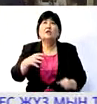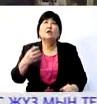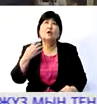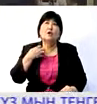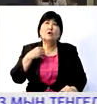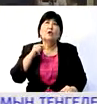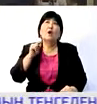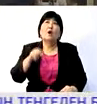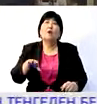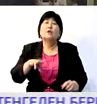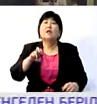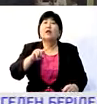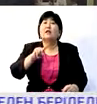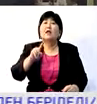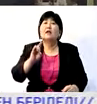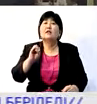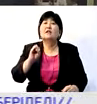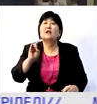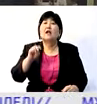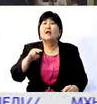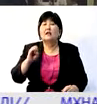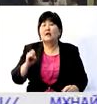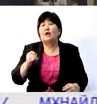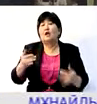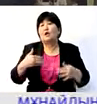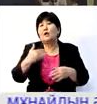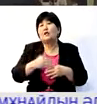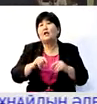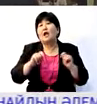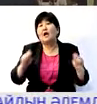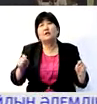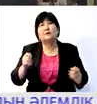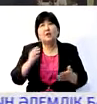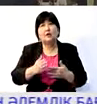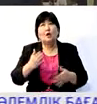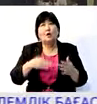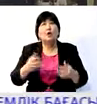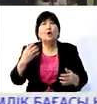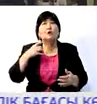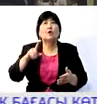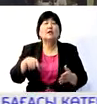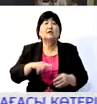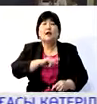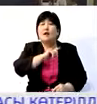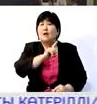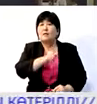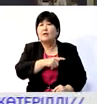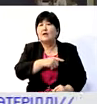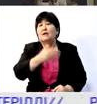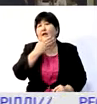осындай лазерлі кинотеатр ашылып жатқанына қуаныштымын. Өйткені Қызылорда қаласы мықты қалалардың